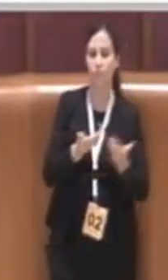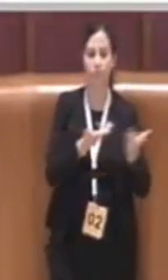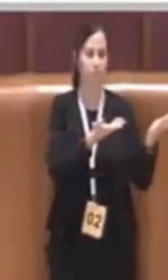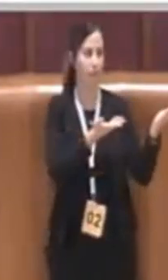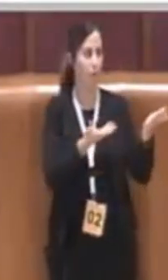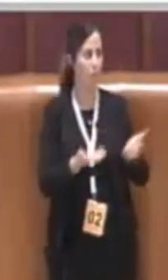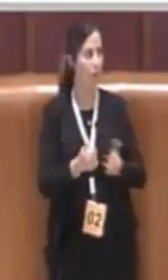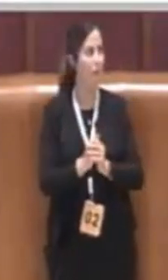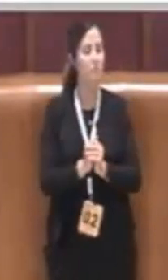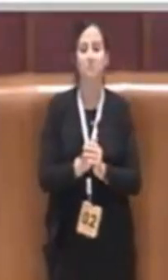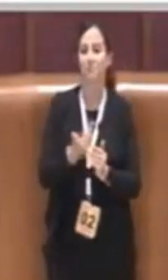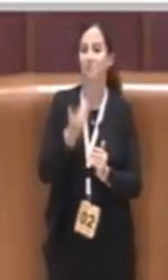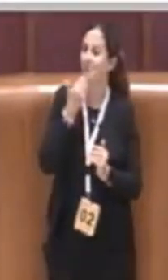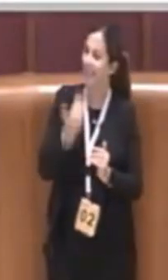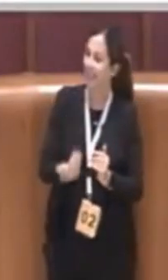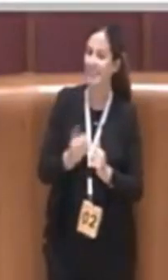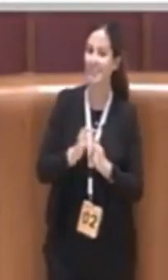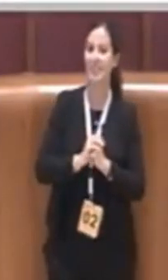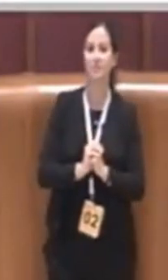Grazie.